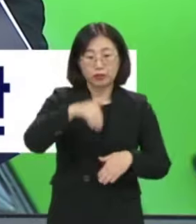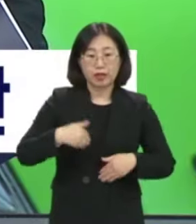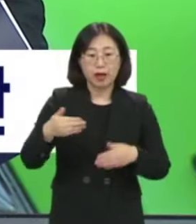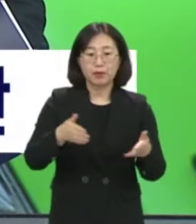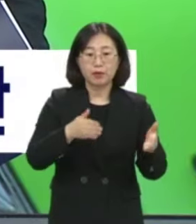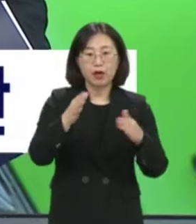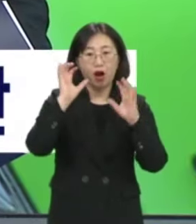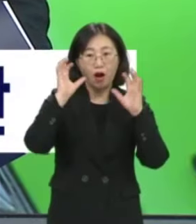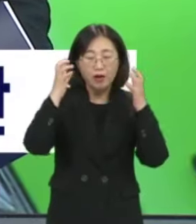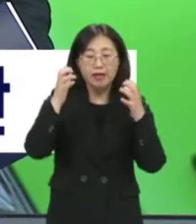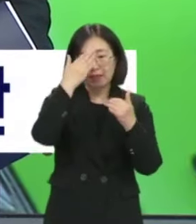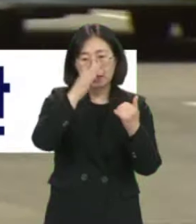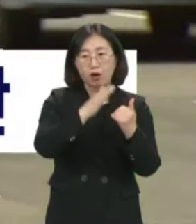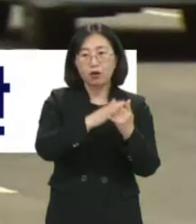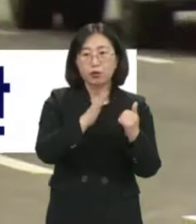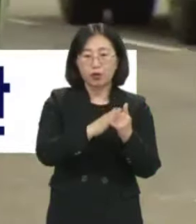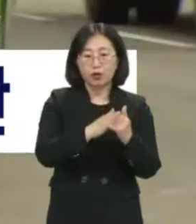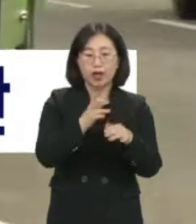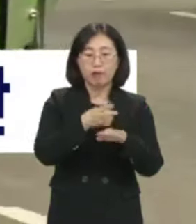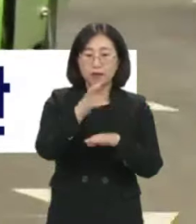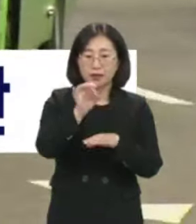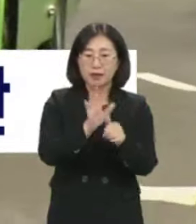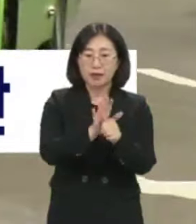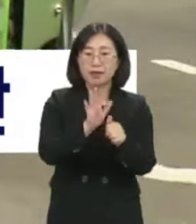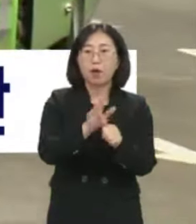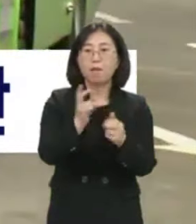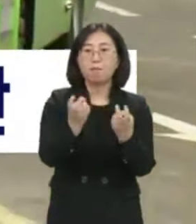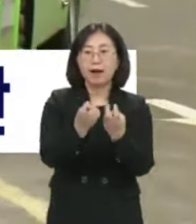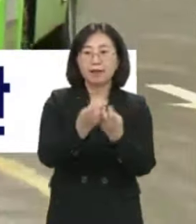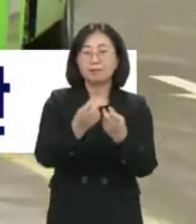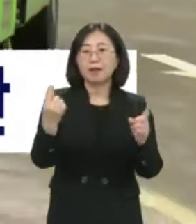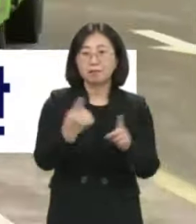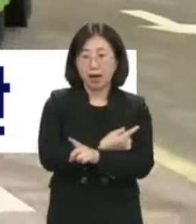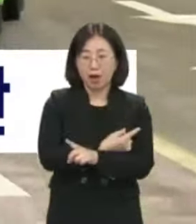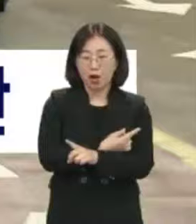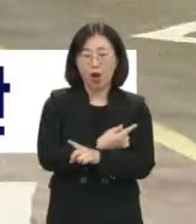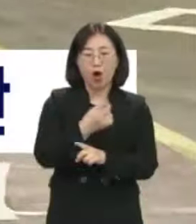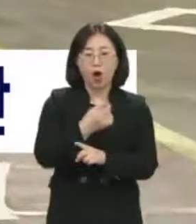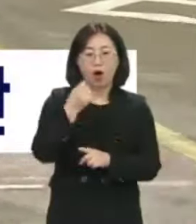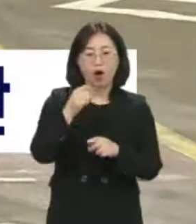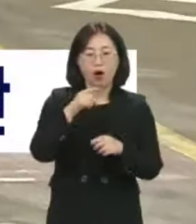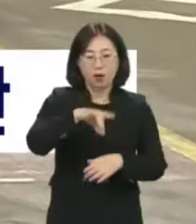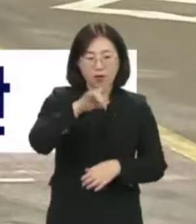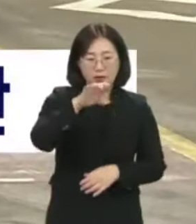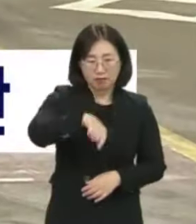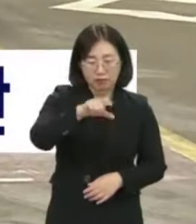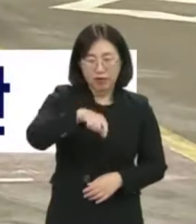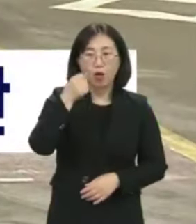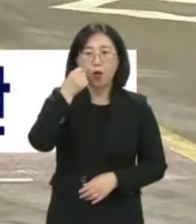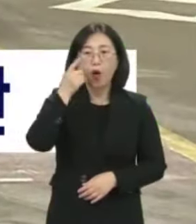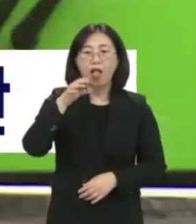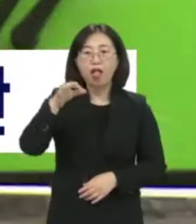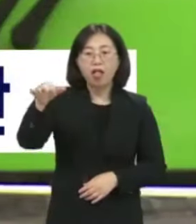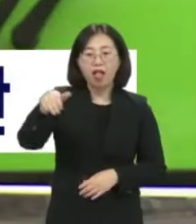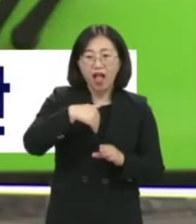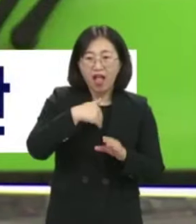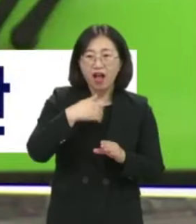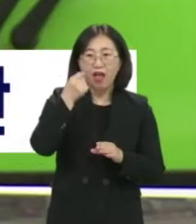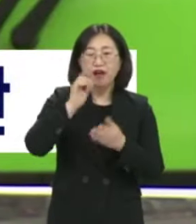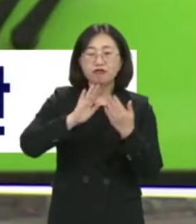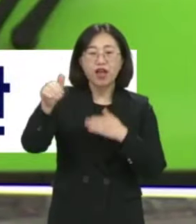어린이와 청소년에 대한 버스비 지원 방식이 2월 한급 방식에서 무료 탑승 방식으로 변경됩니다